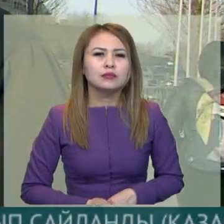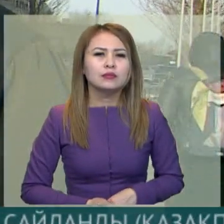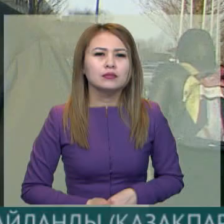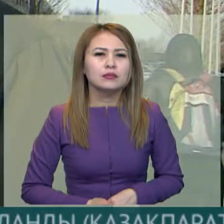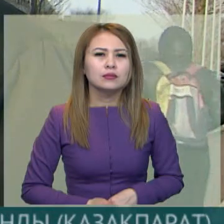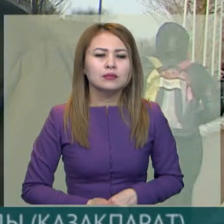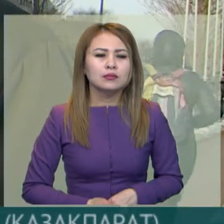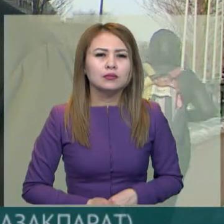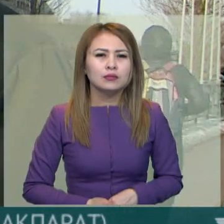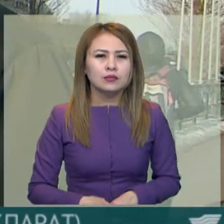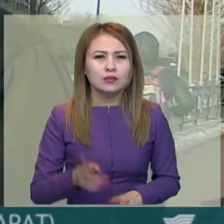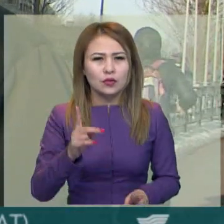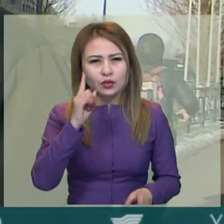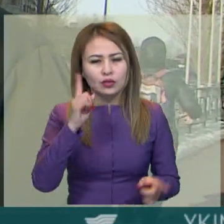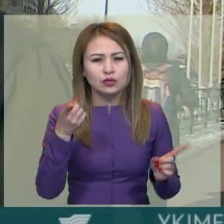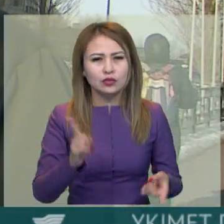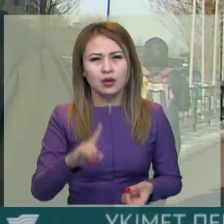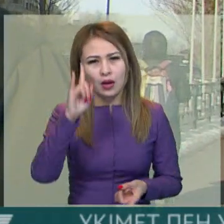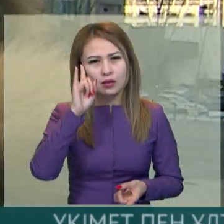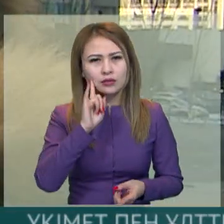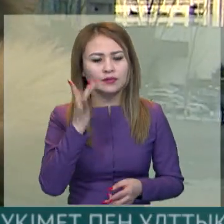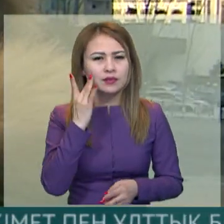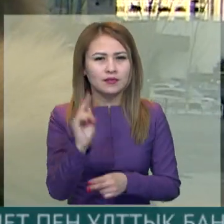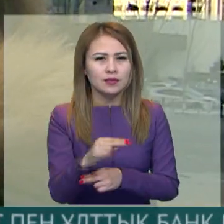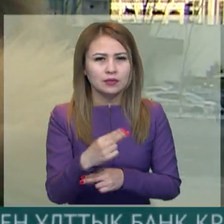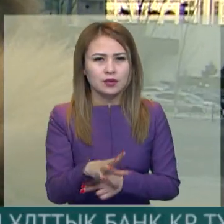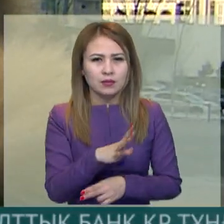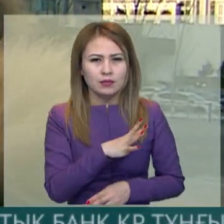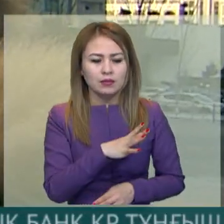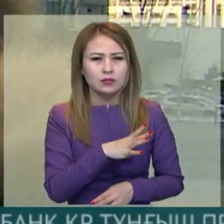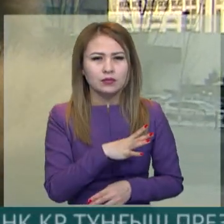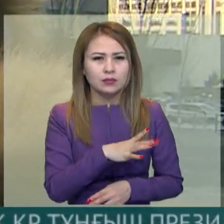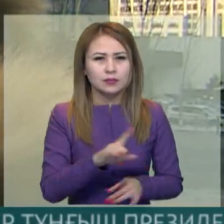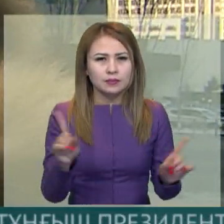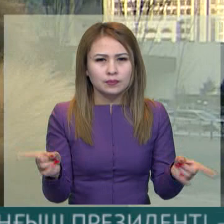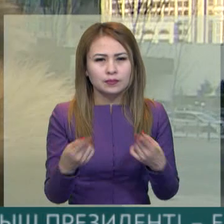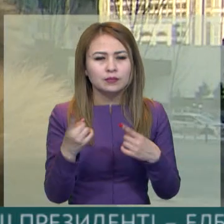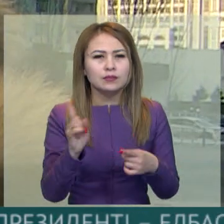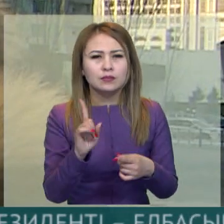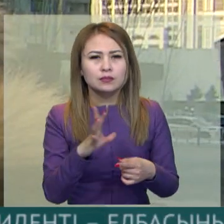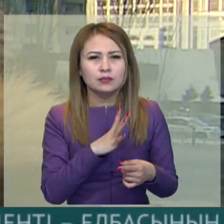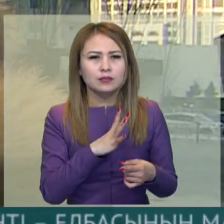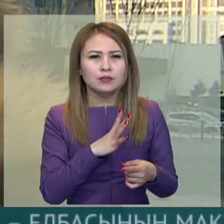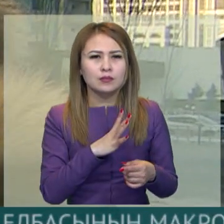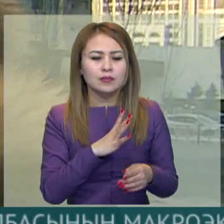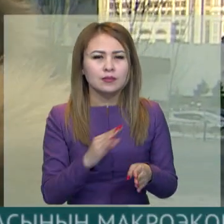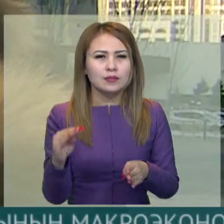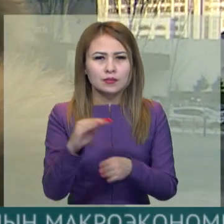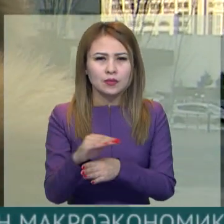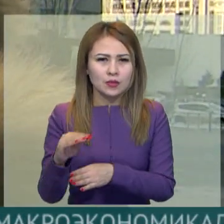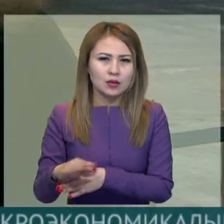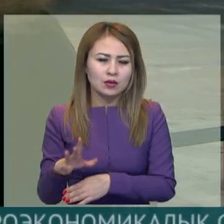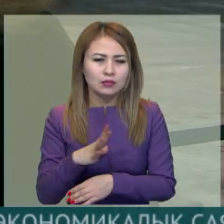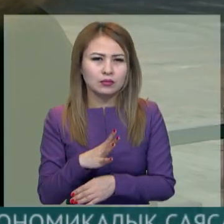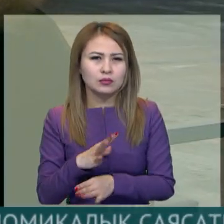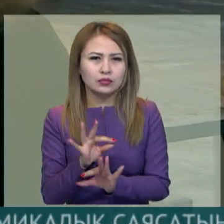көзінде оты бар қазақтарымызды тәрбиелей берейік. Мемлекетіміздің осылай өркендеуіне қосқан үлесі орасан зор деп